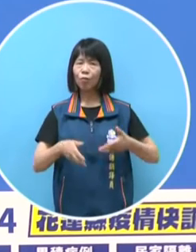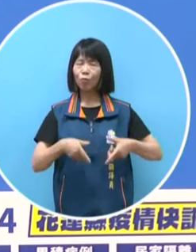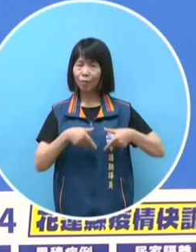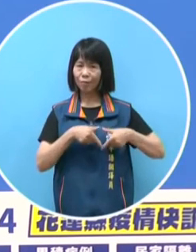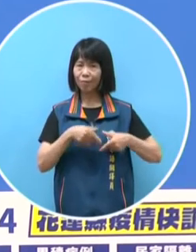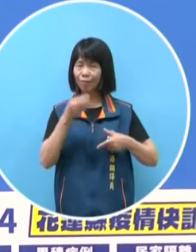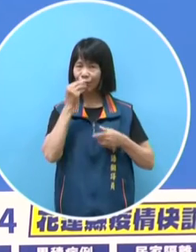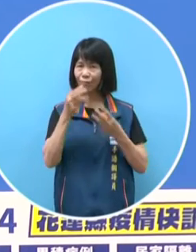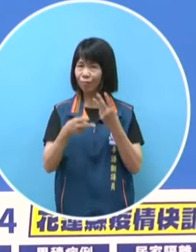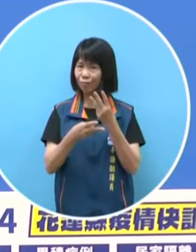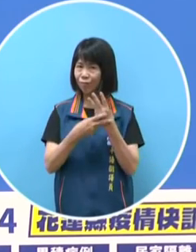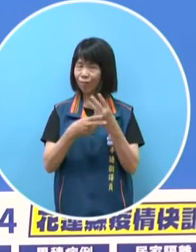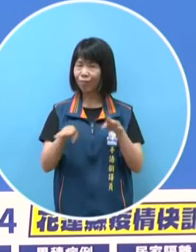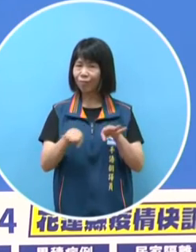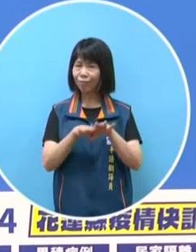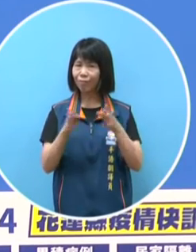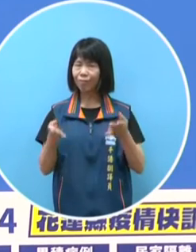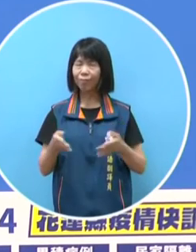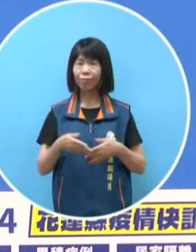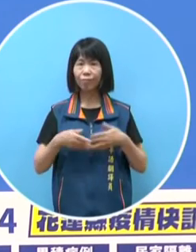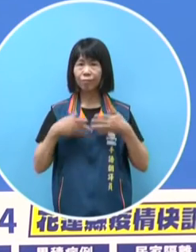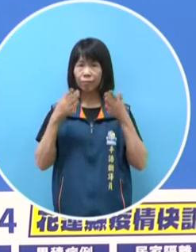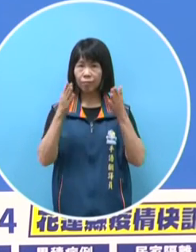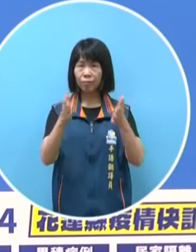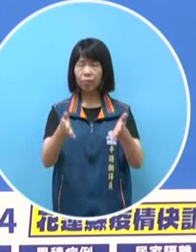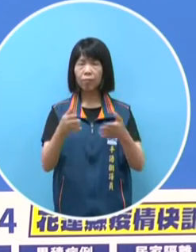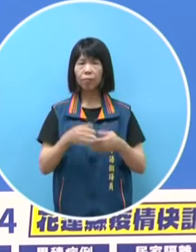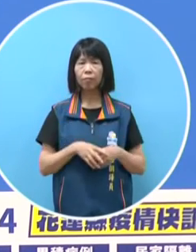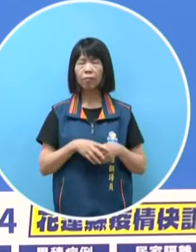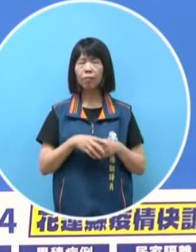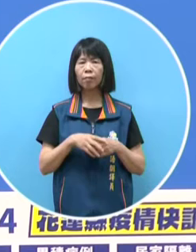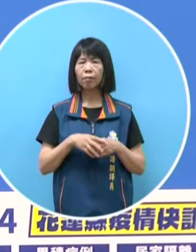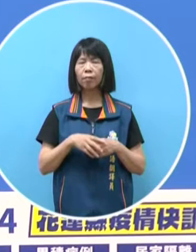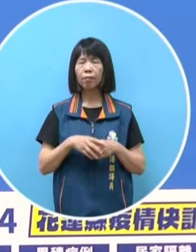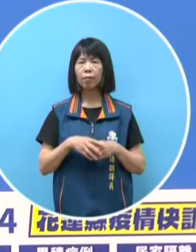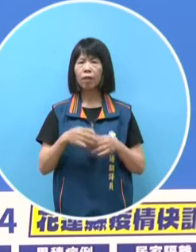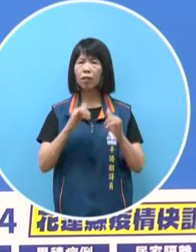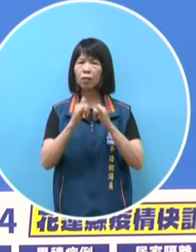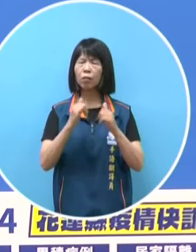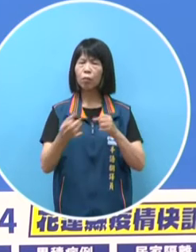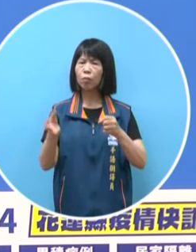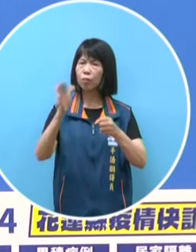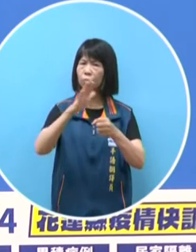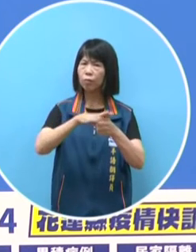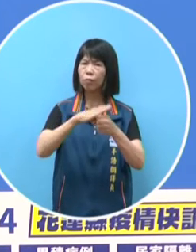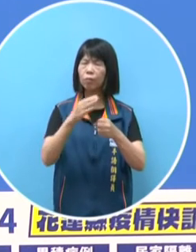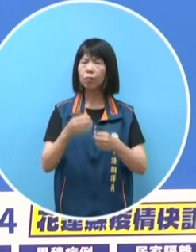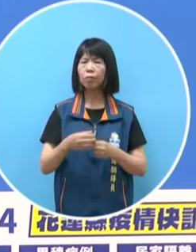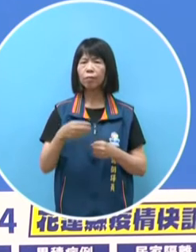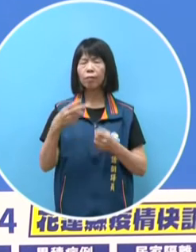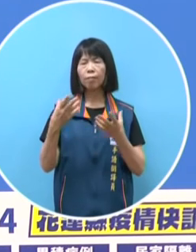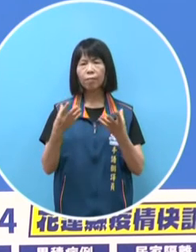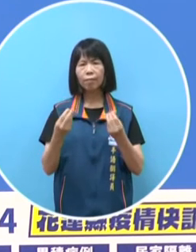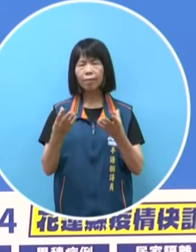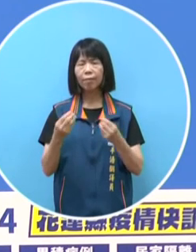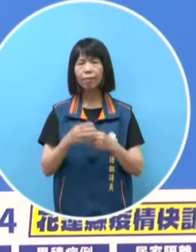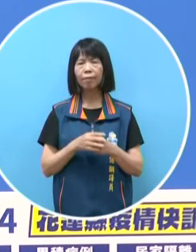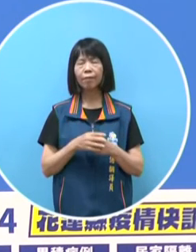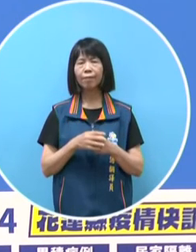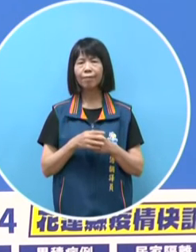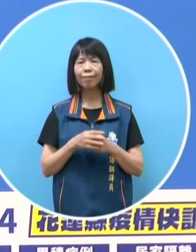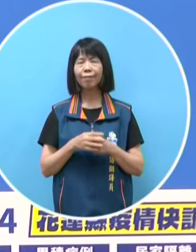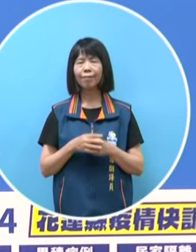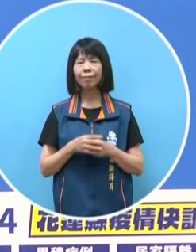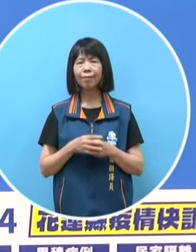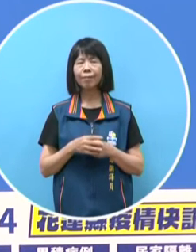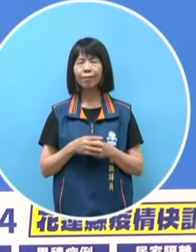堂，暖心食堂是给没有任何的社会补助，没有领这